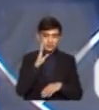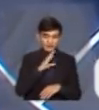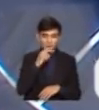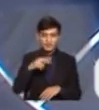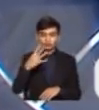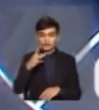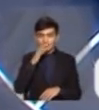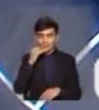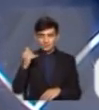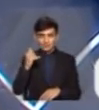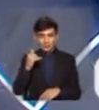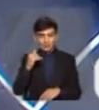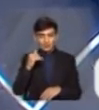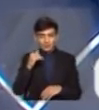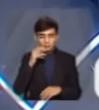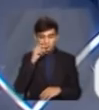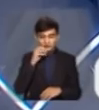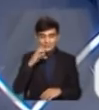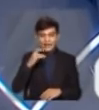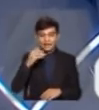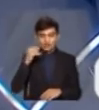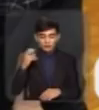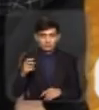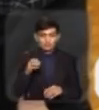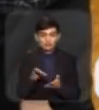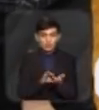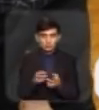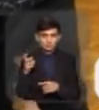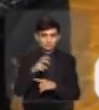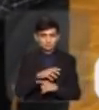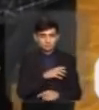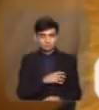сержанта приехали сразу после похорон.